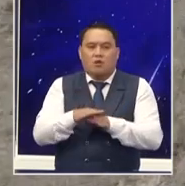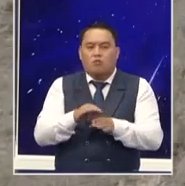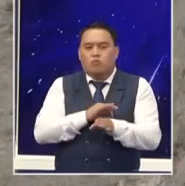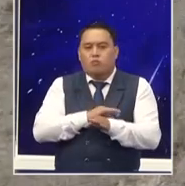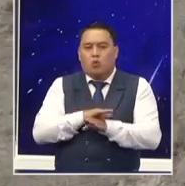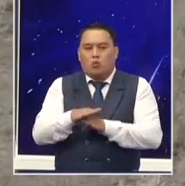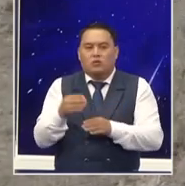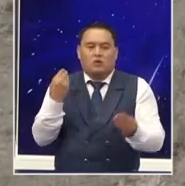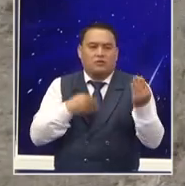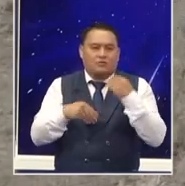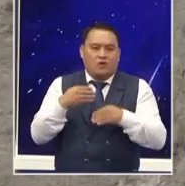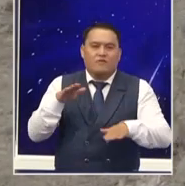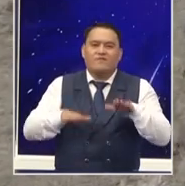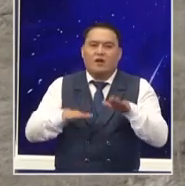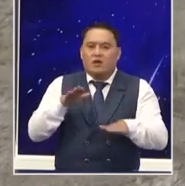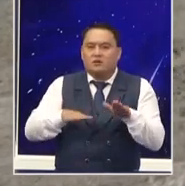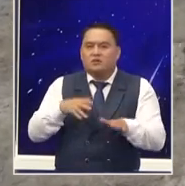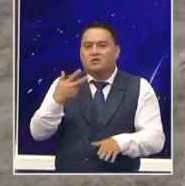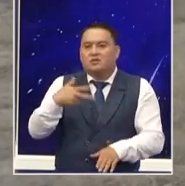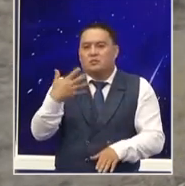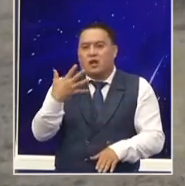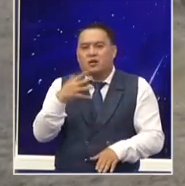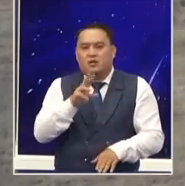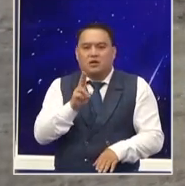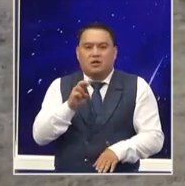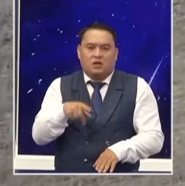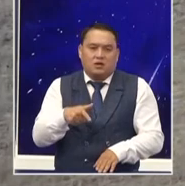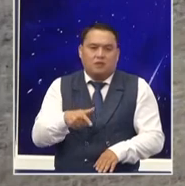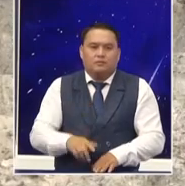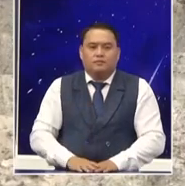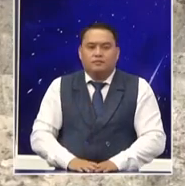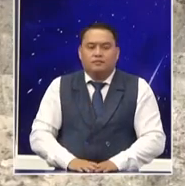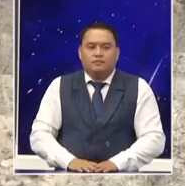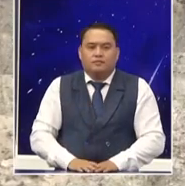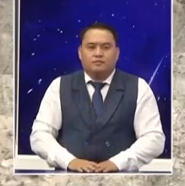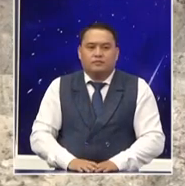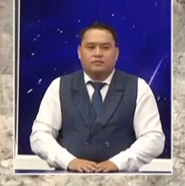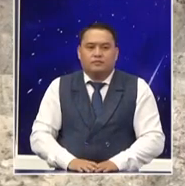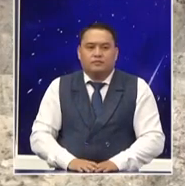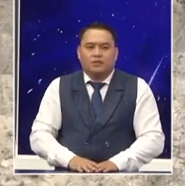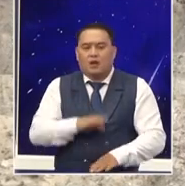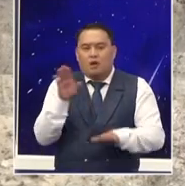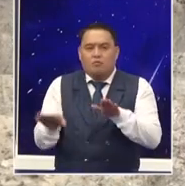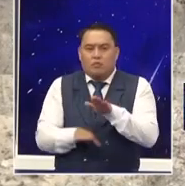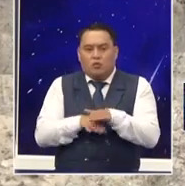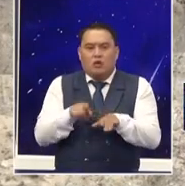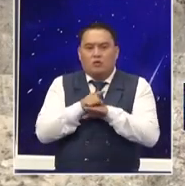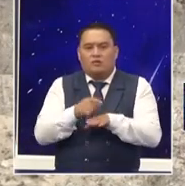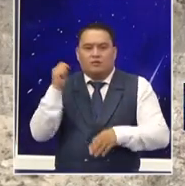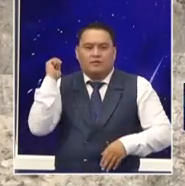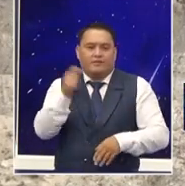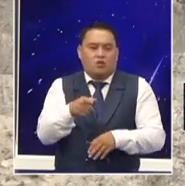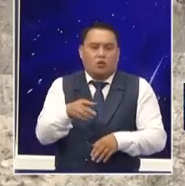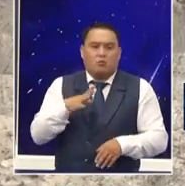боевой экипировке, общий вес которой порядка 35 килограммов. Я лег под танк, кидал гранату в